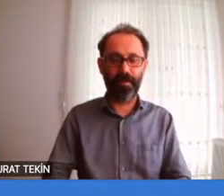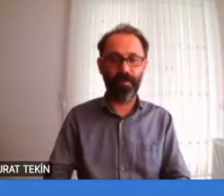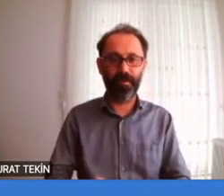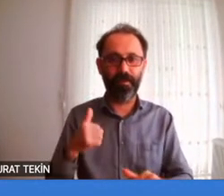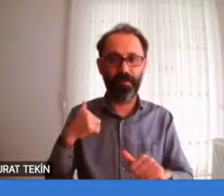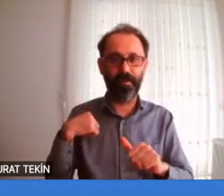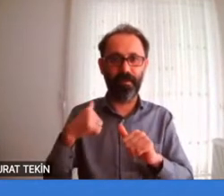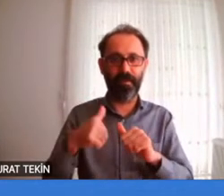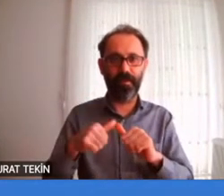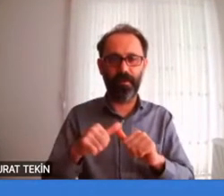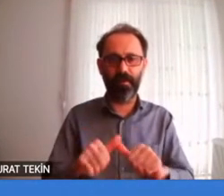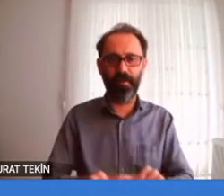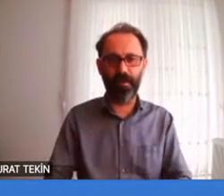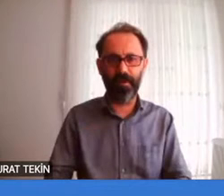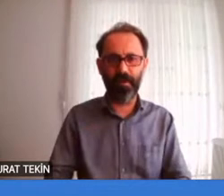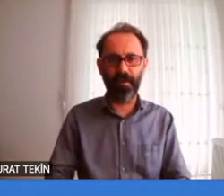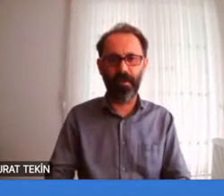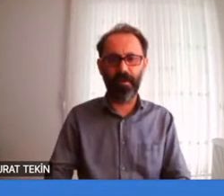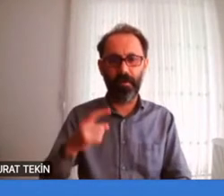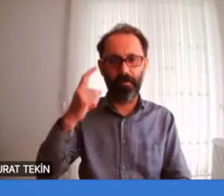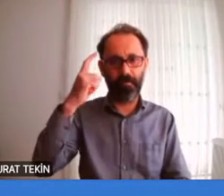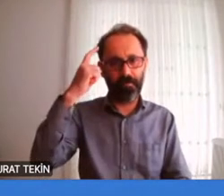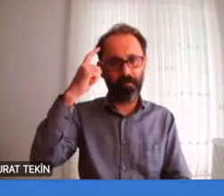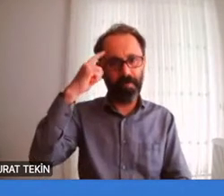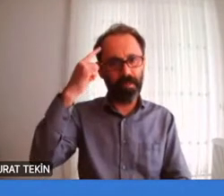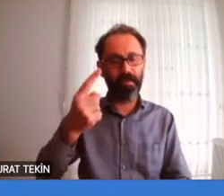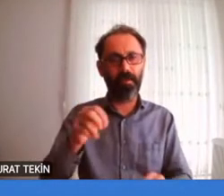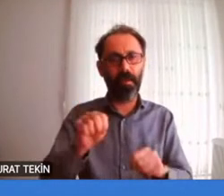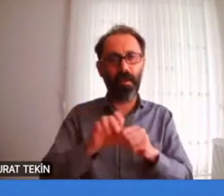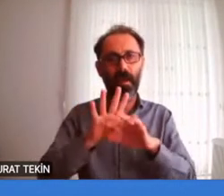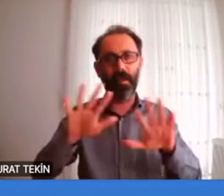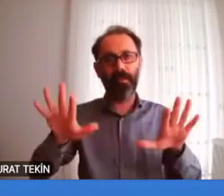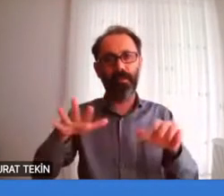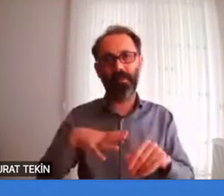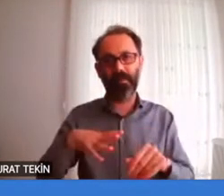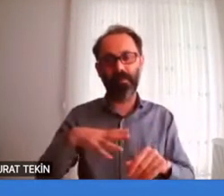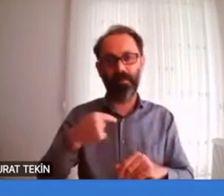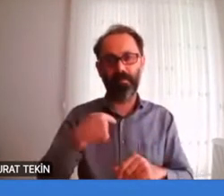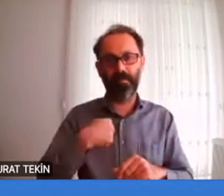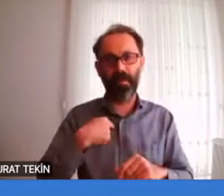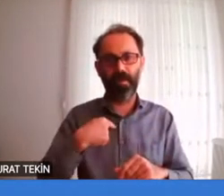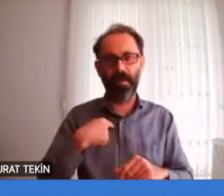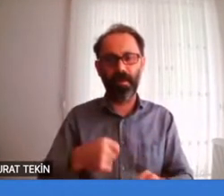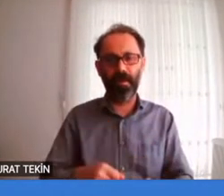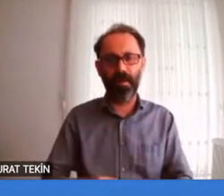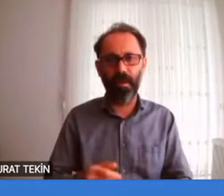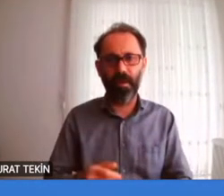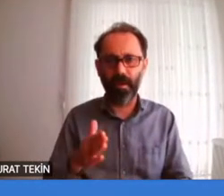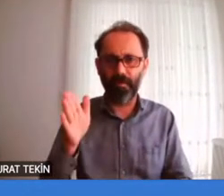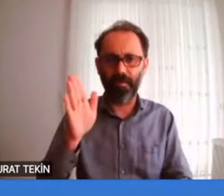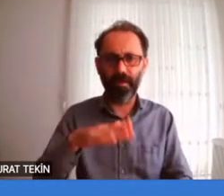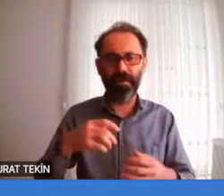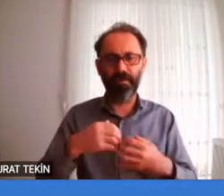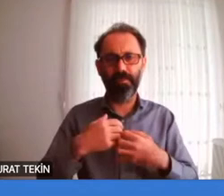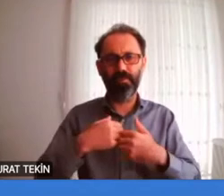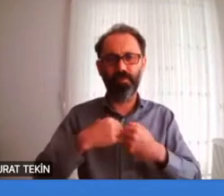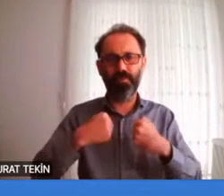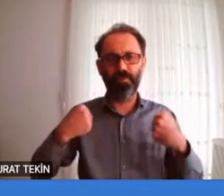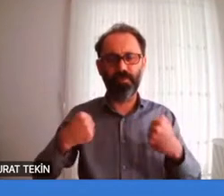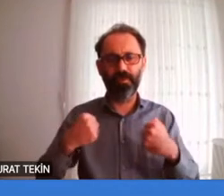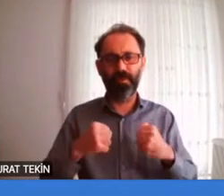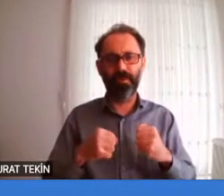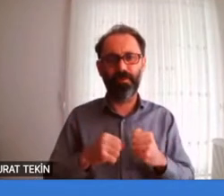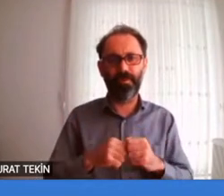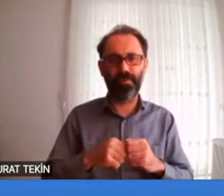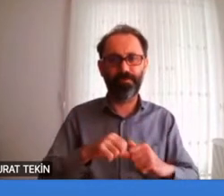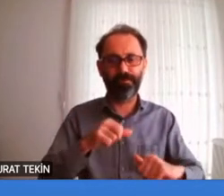Yine bir bilgiyi de paylaşmak istiyorum sizlerle. Bizlere bir başka gururu yaşatan üniversitemizin Yaşar Doğu